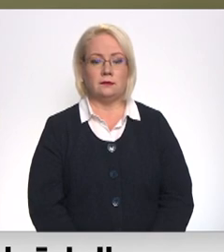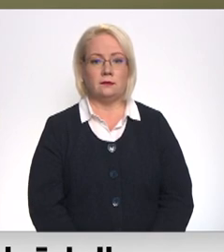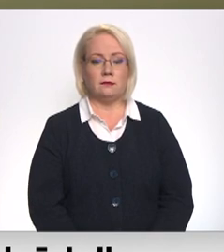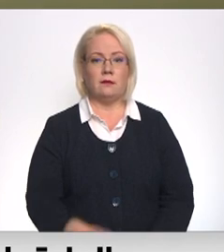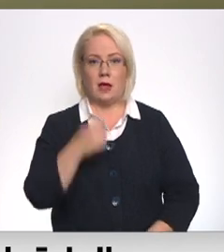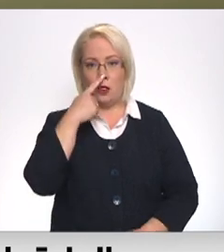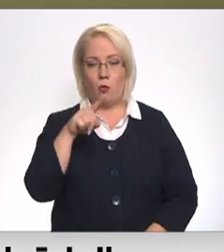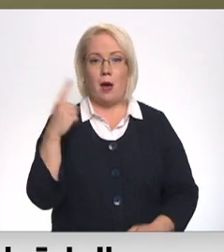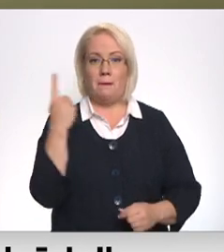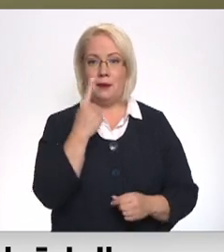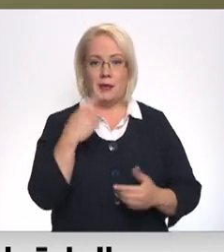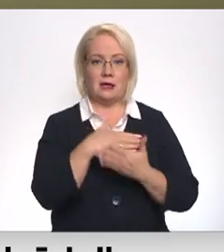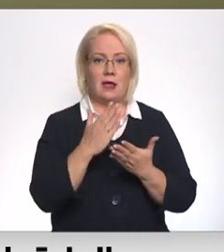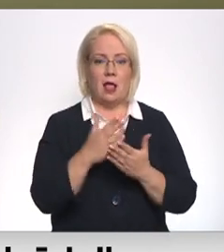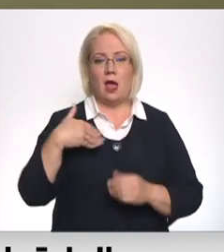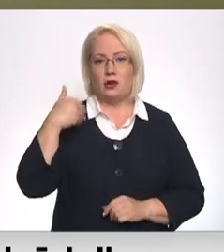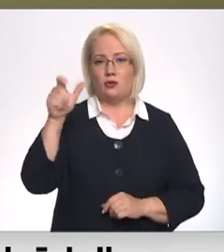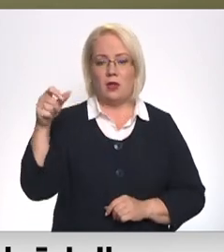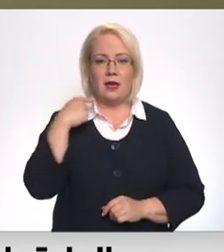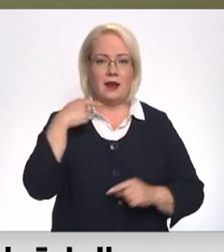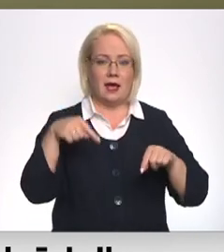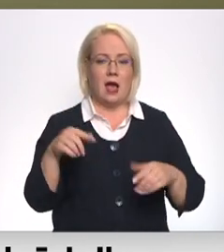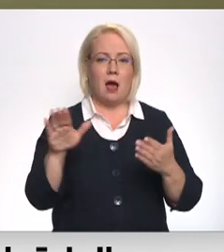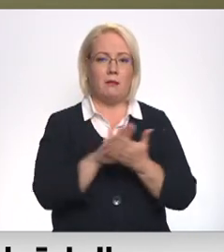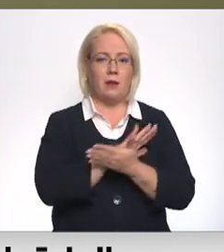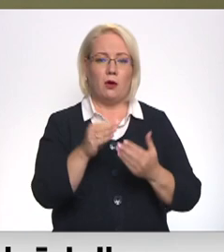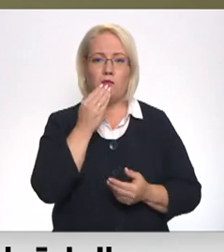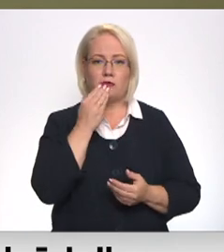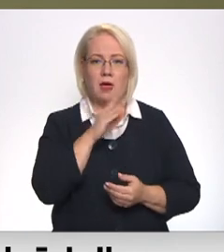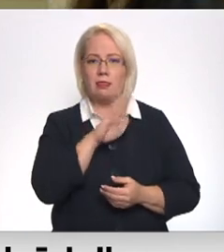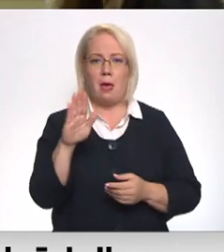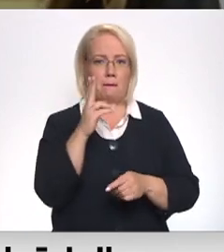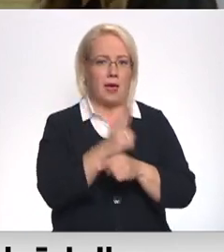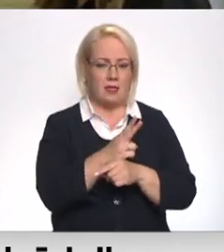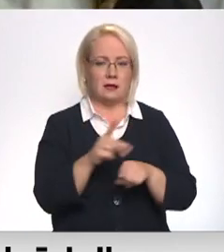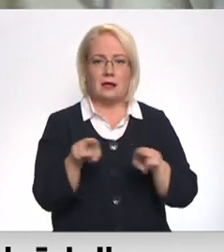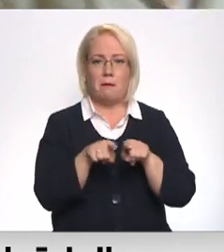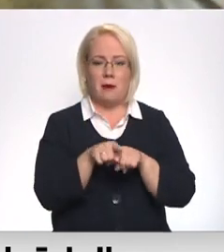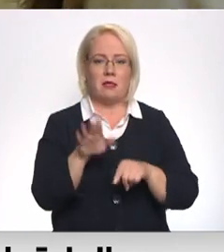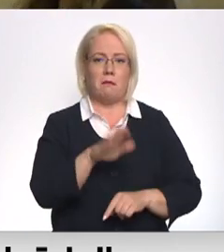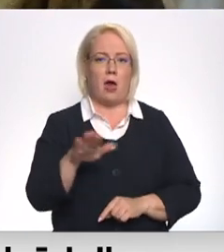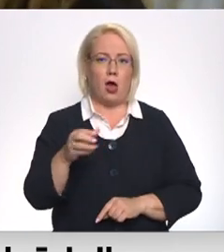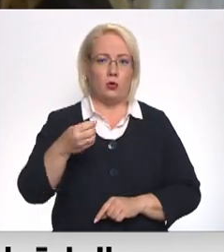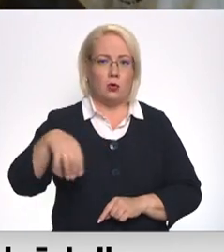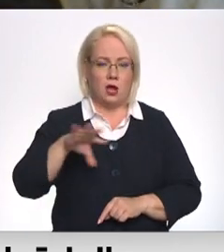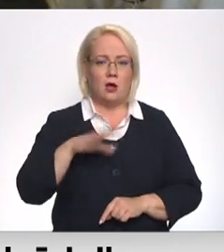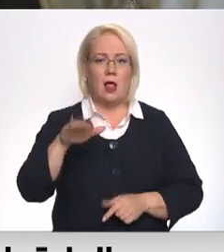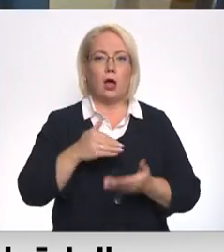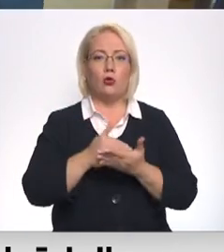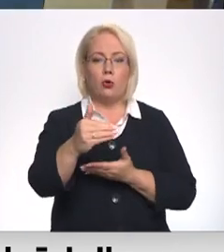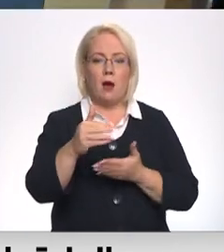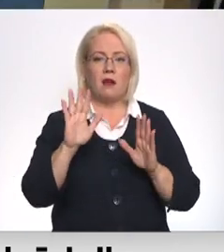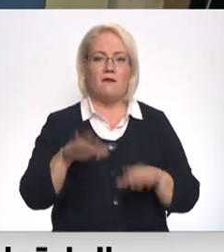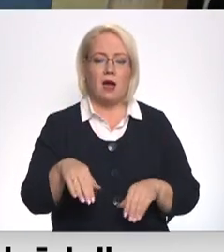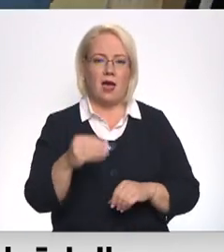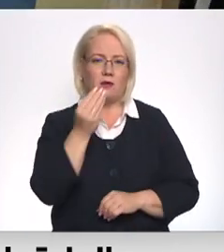Kopš pirmdienas daļai skolēnu Rīgā brīvpusdienas vairs nepienākas, tāpat arī bērņu dārzos. Un, lai turpmāk varētu